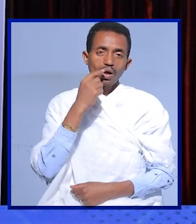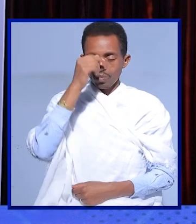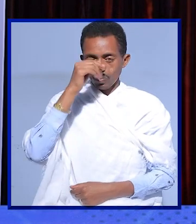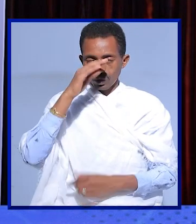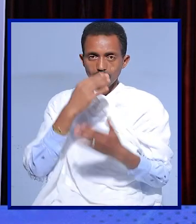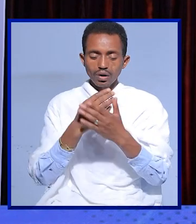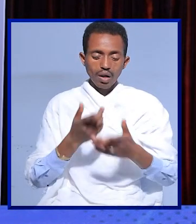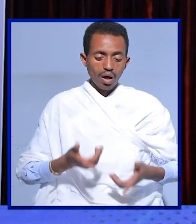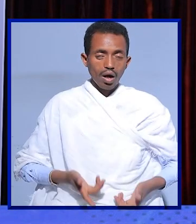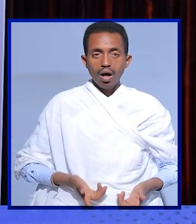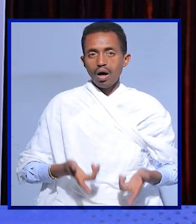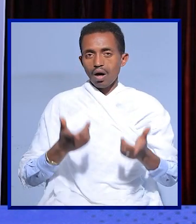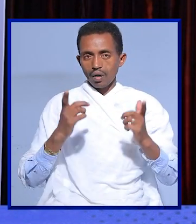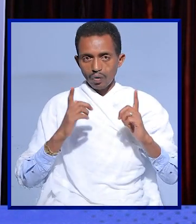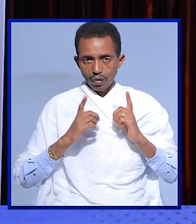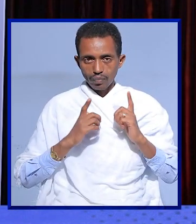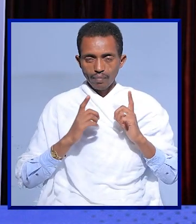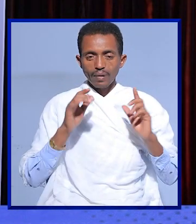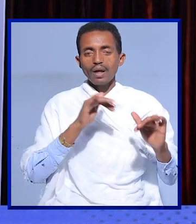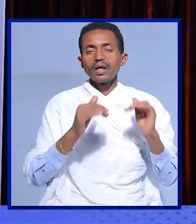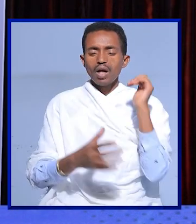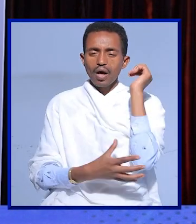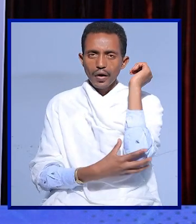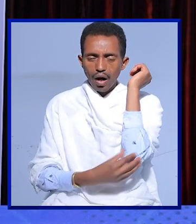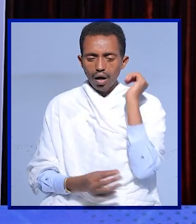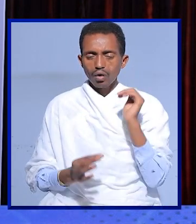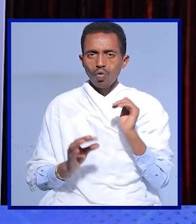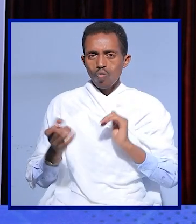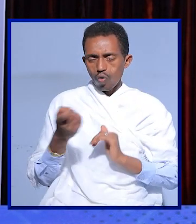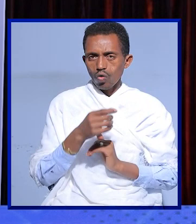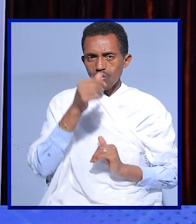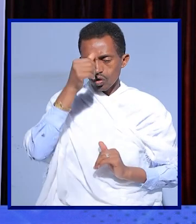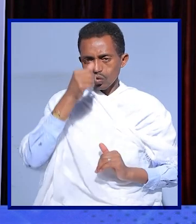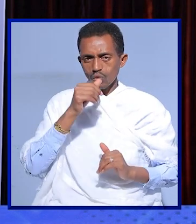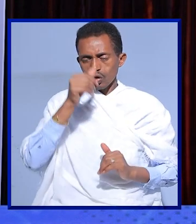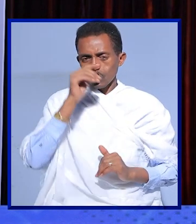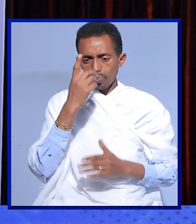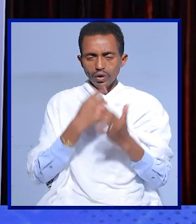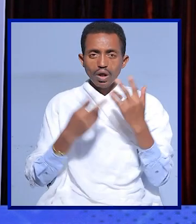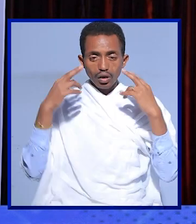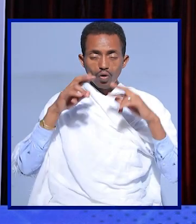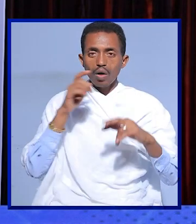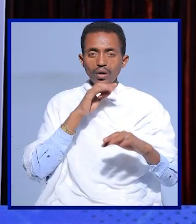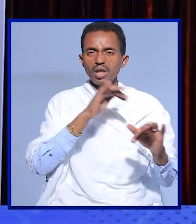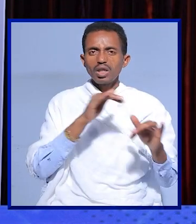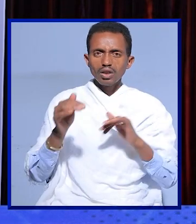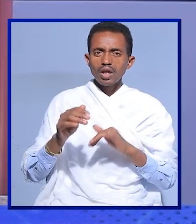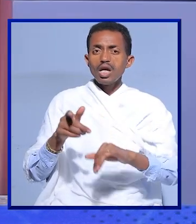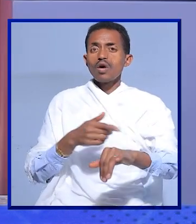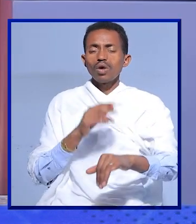በሰዎች አኗኗር እንደ ድሃ ተቆጥሮ ሰው ብቻ ተደርጎ ታይቶ እንደ ርኩስ